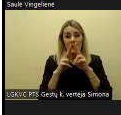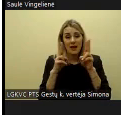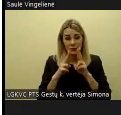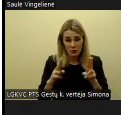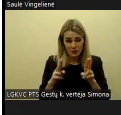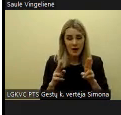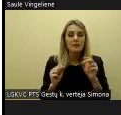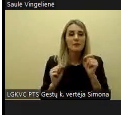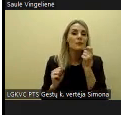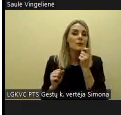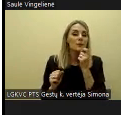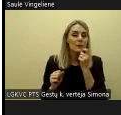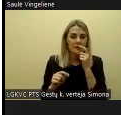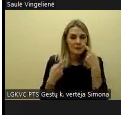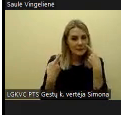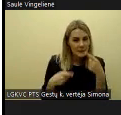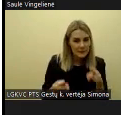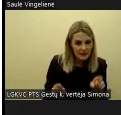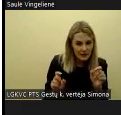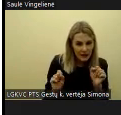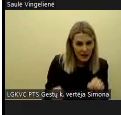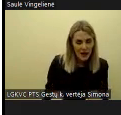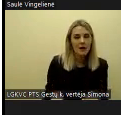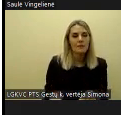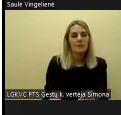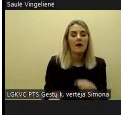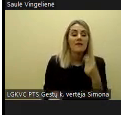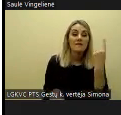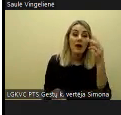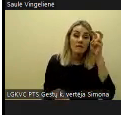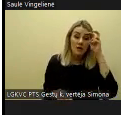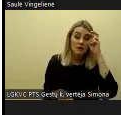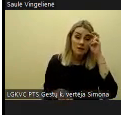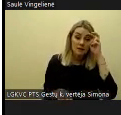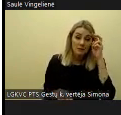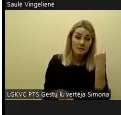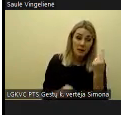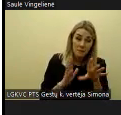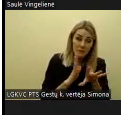šiek tiek skirtinga. Vienos šalis norėtų galbūt spręsti